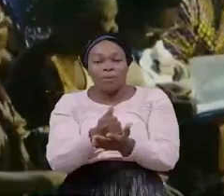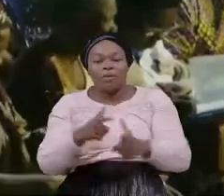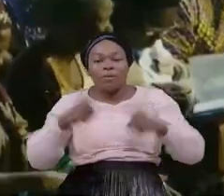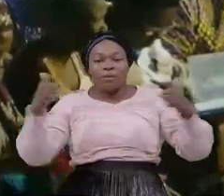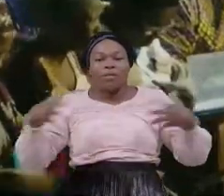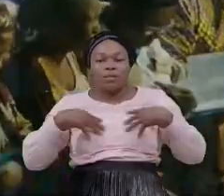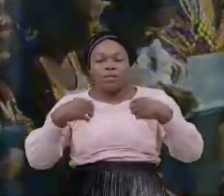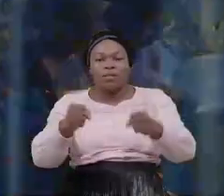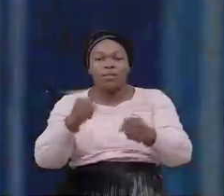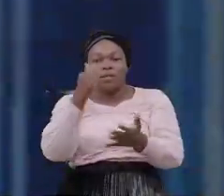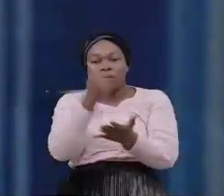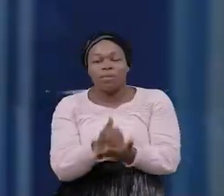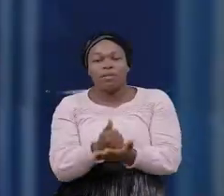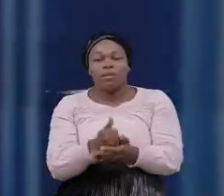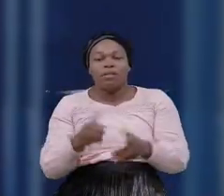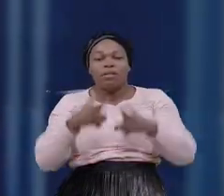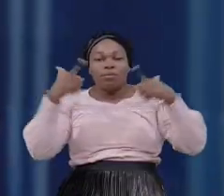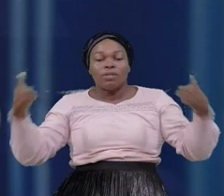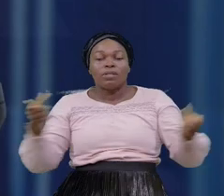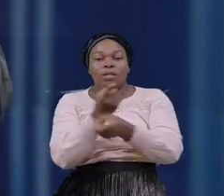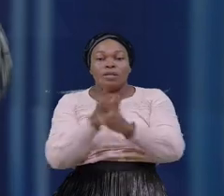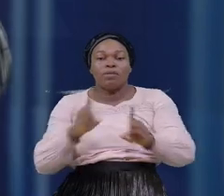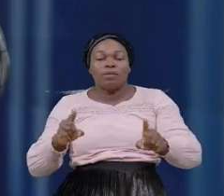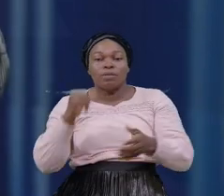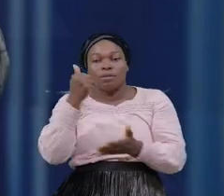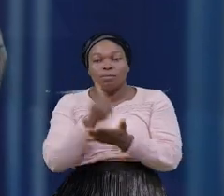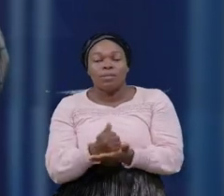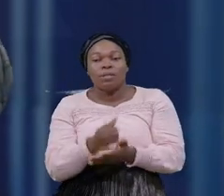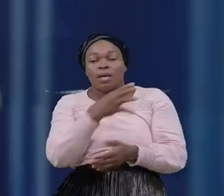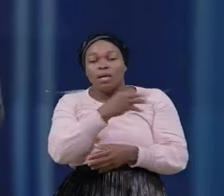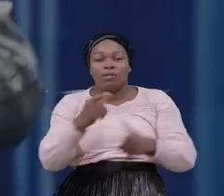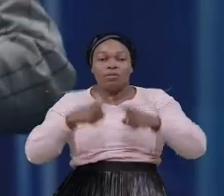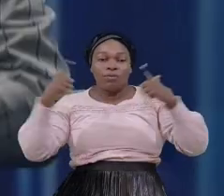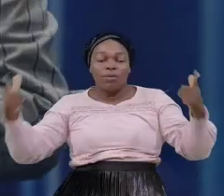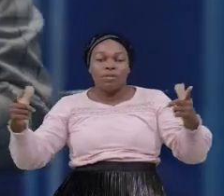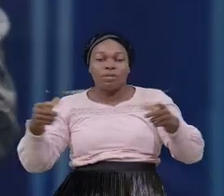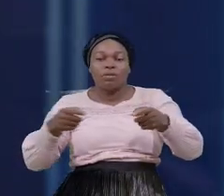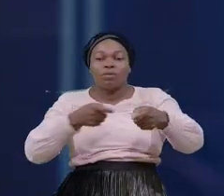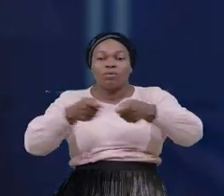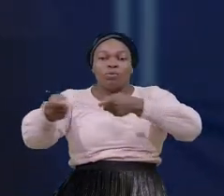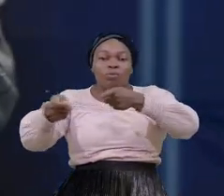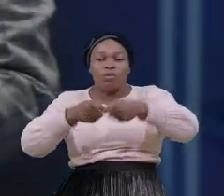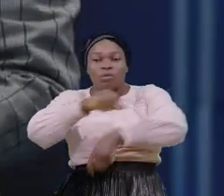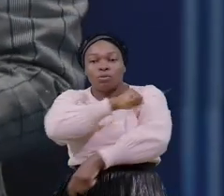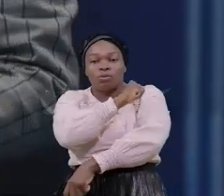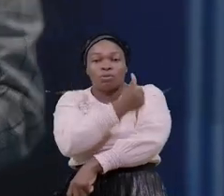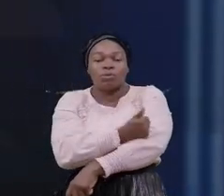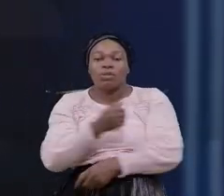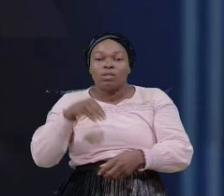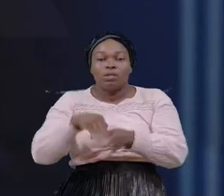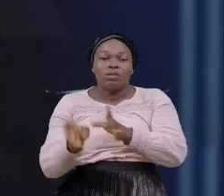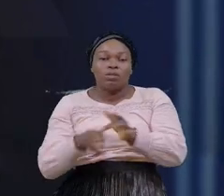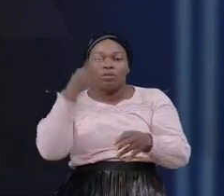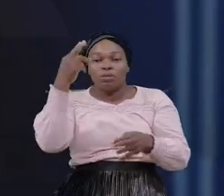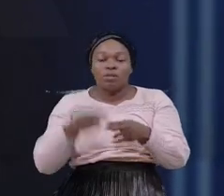grande guérison pour vous. Une grande délivrance pour vous. Et une grande domination dans votre vie au nom de